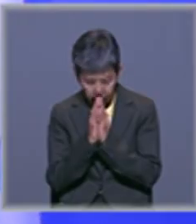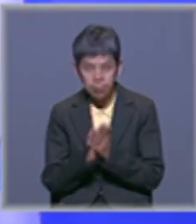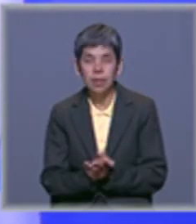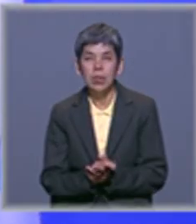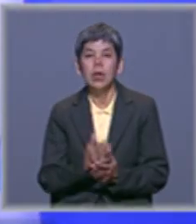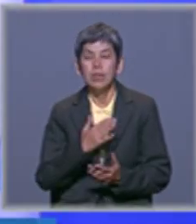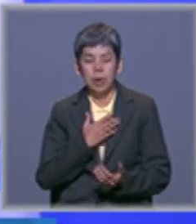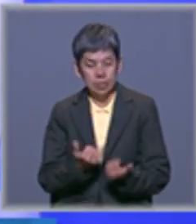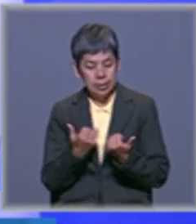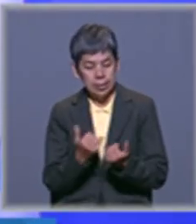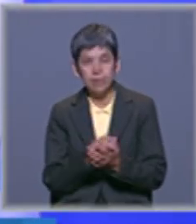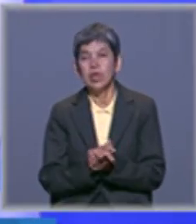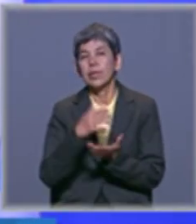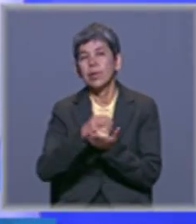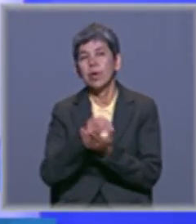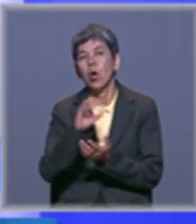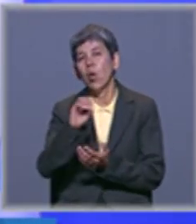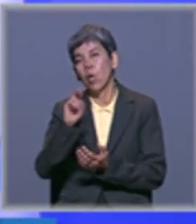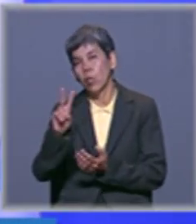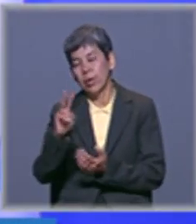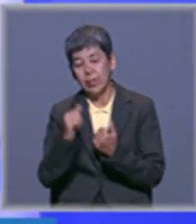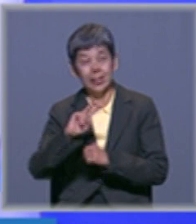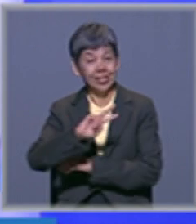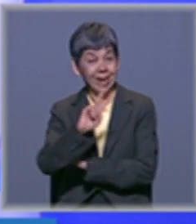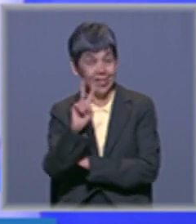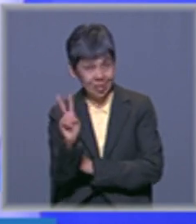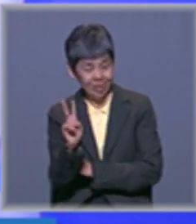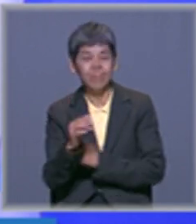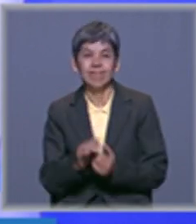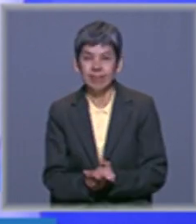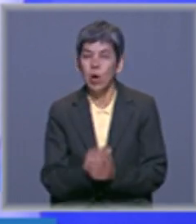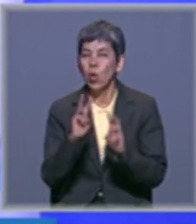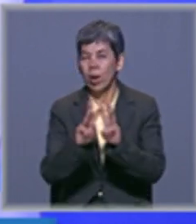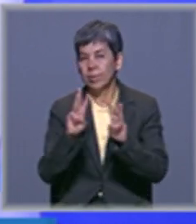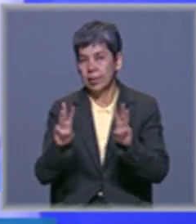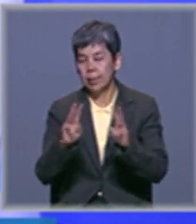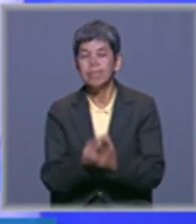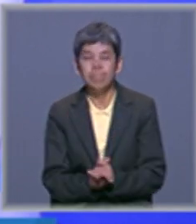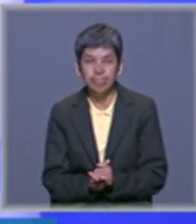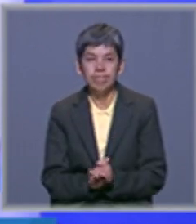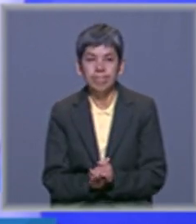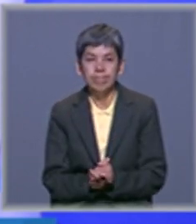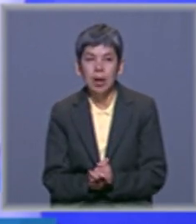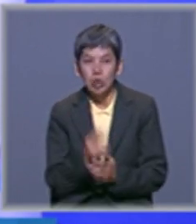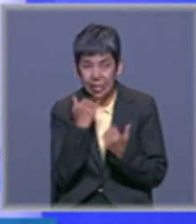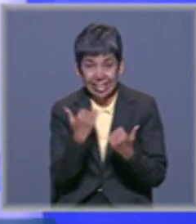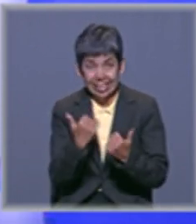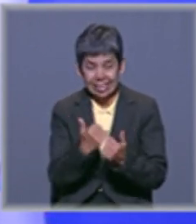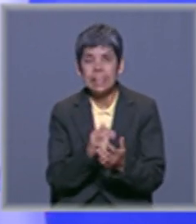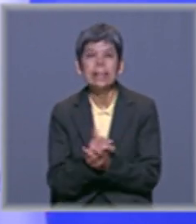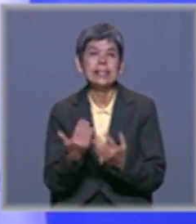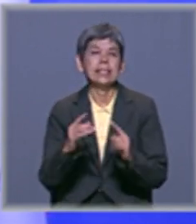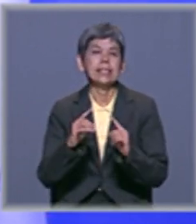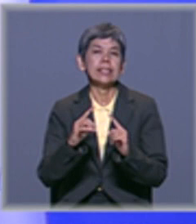ครับพบกับผมศิโรจน์ค้ามไพบูลย์รายการ Overview ทางช่อง Voice Page Voice TV Overview และเว็บไซต์ voicetv.co.th นะครับวันนี้เป็นวัน